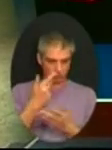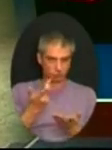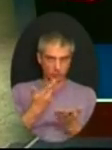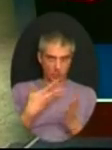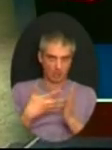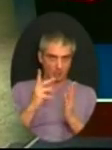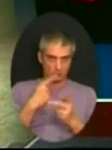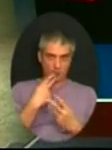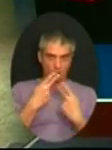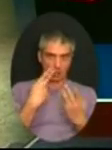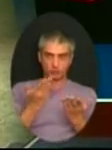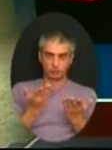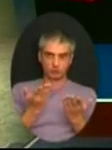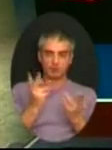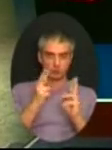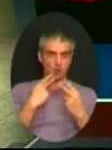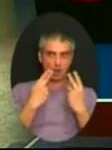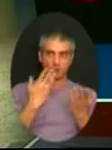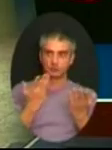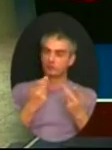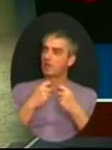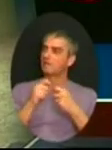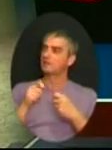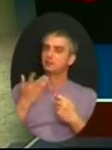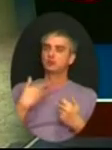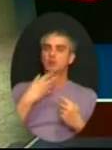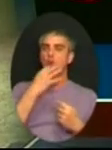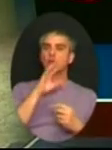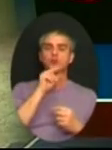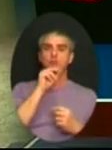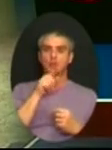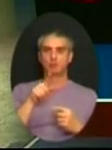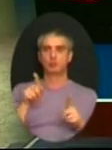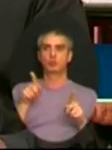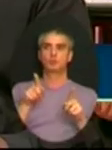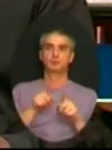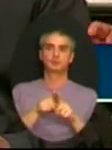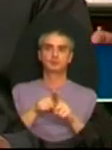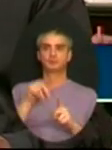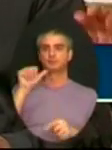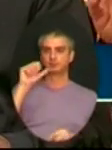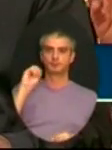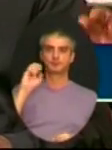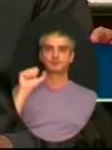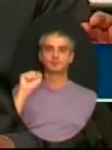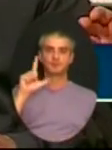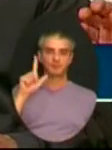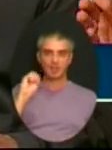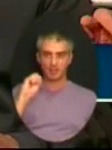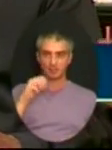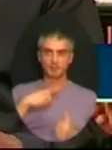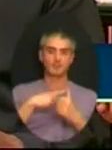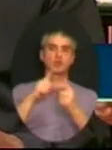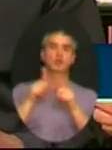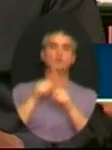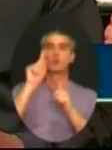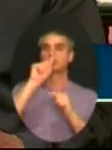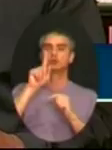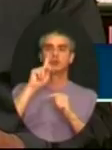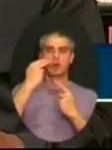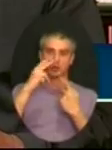יכול להשיב? וחברי הכנסת האחרים, במיוחד אלה שקיבלו את רשות הדיבור, כמו אמסלם, כמו